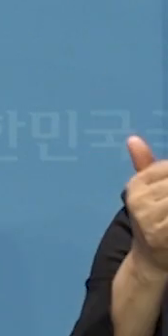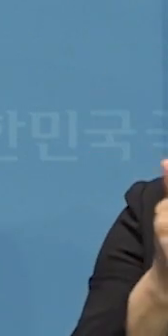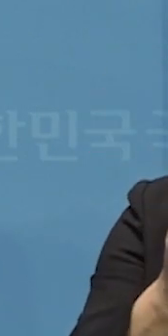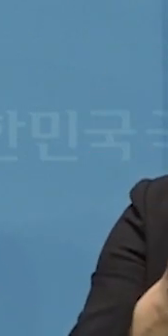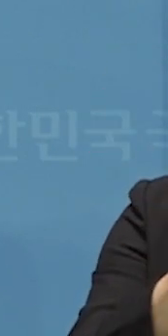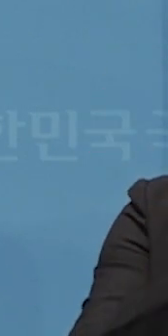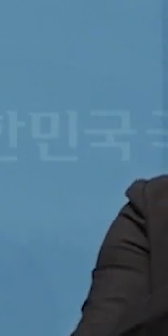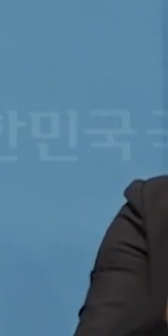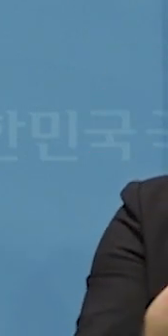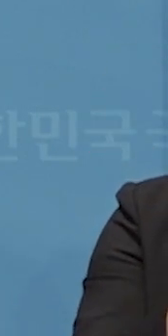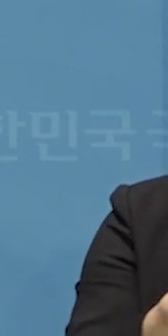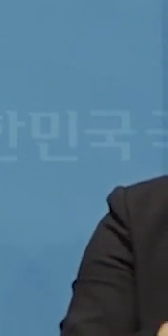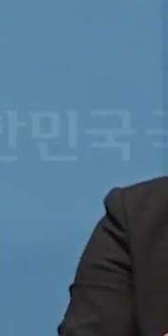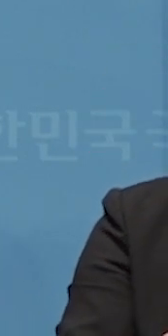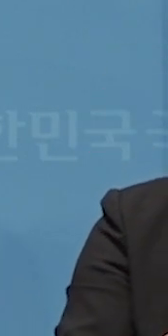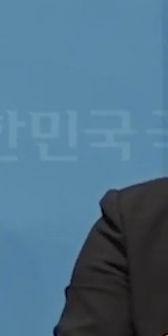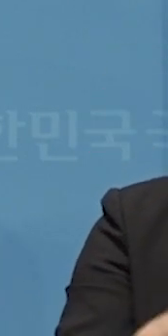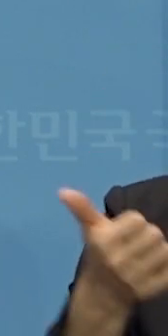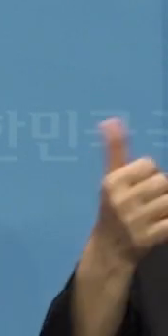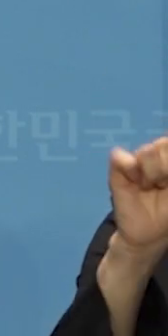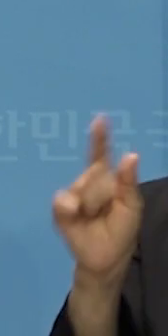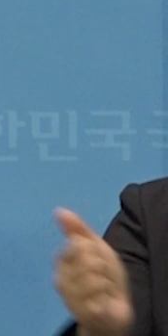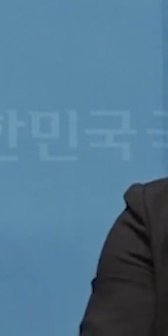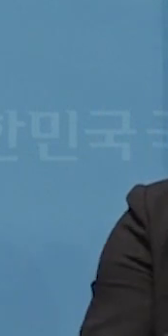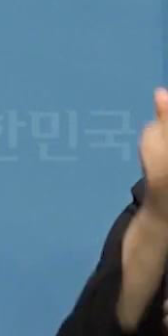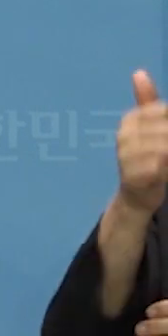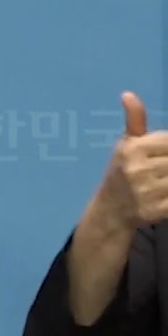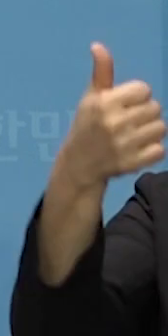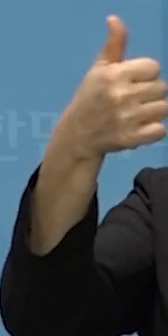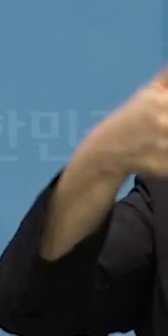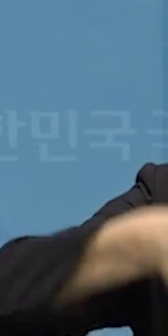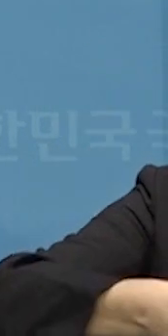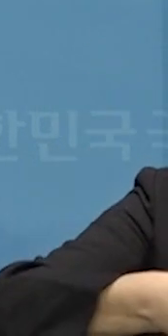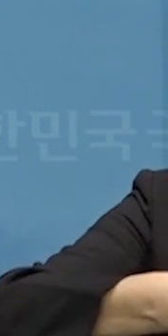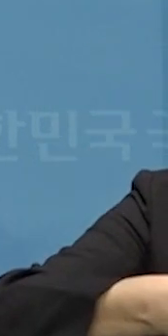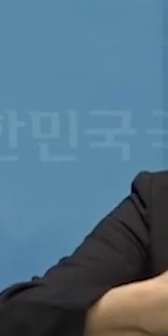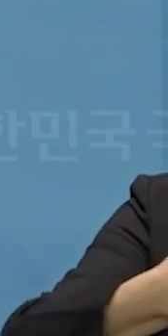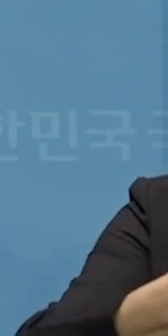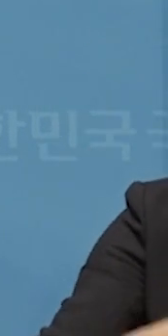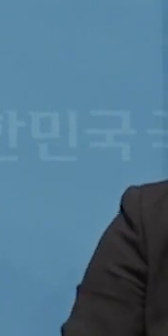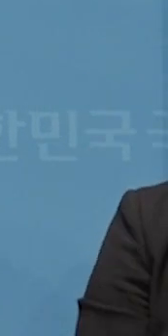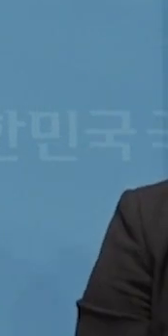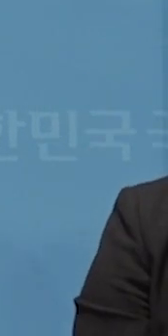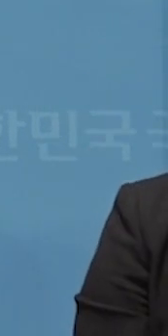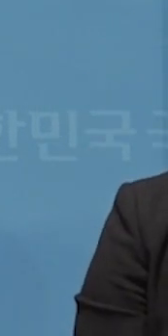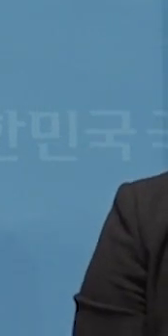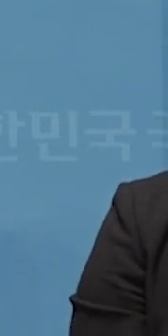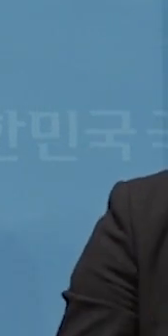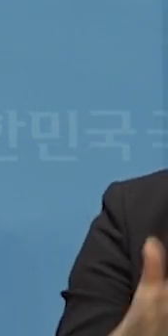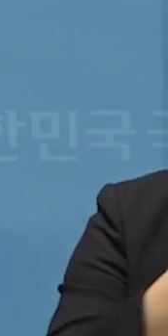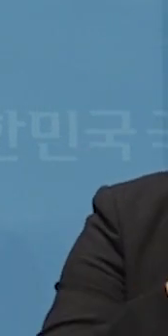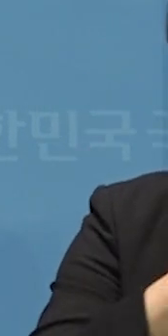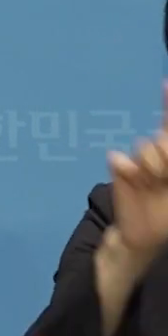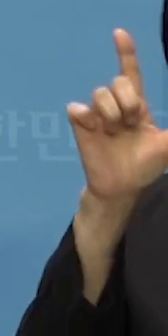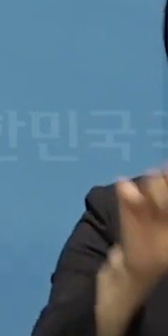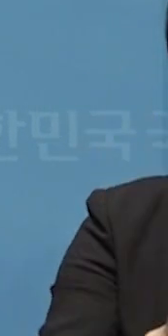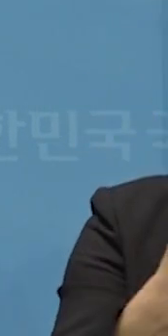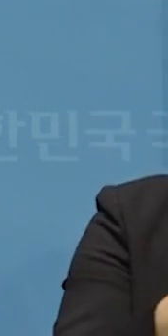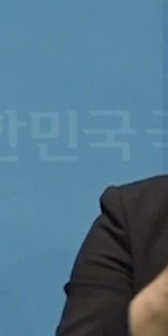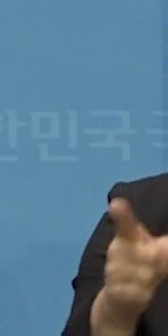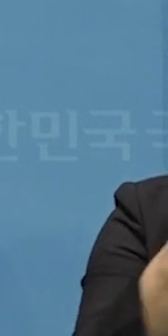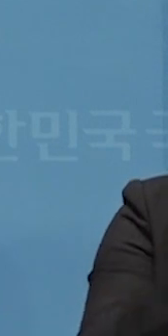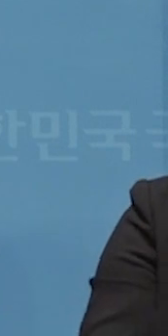김정숙 여사께서 한동훈 비대위원장의 인사를 받지 않았다고 합니다 저는이 단면이